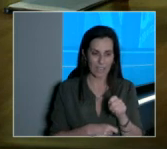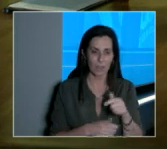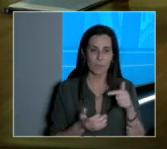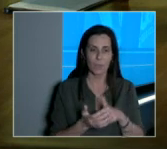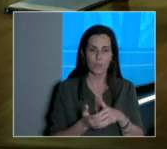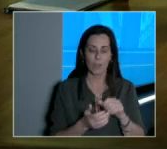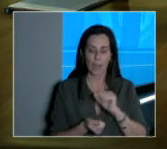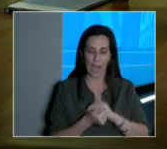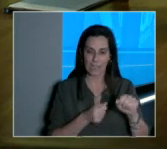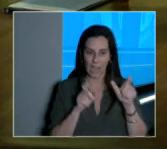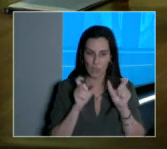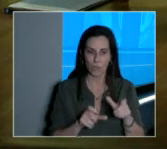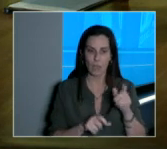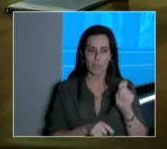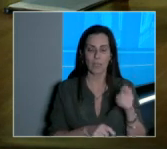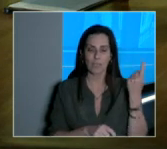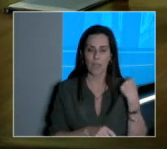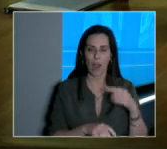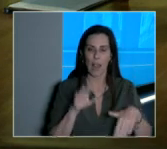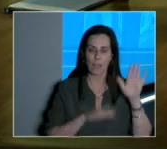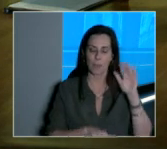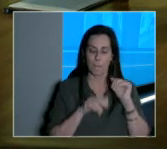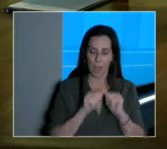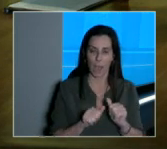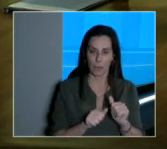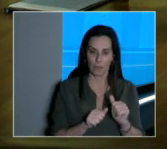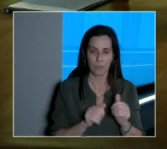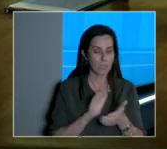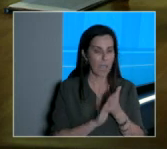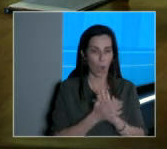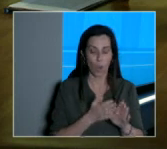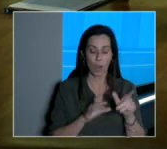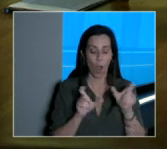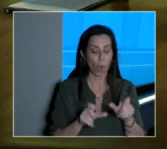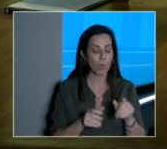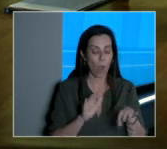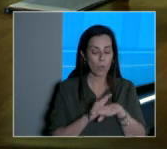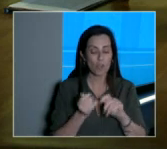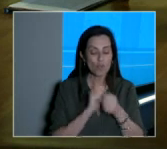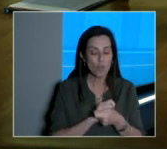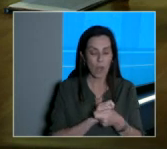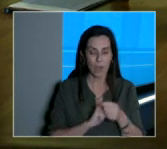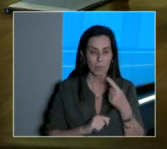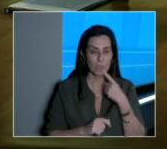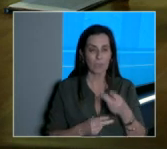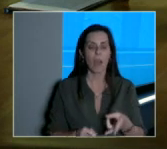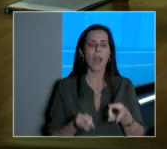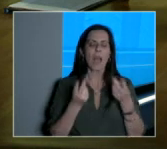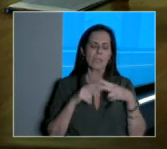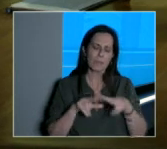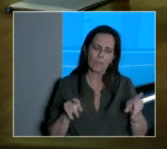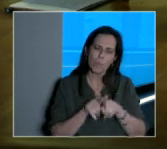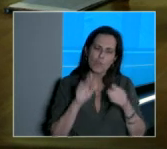כדי להסיר את חסינותו, הכנסת הייתה צריכה להצביע בעד זה. זה הכל. החוק הזה שונה. מה שאנחנו מדברים זה להחזיר את